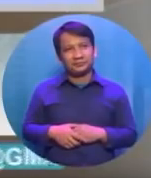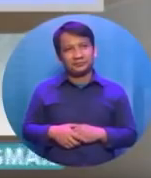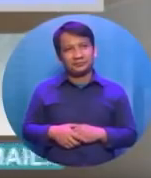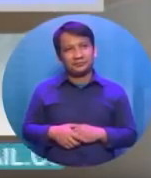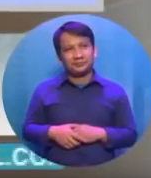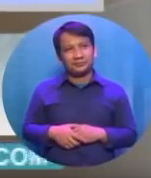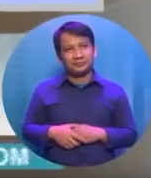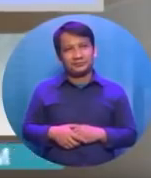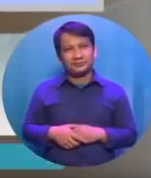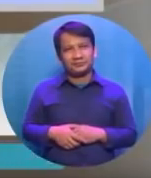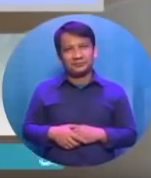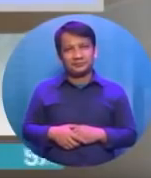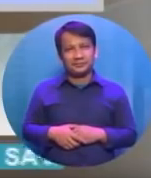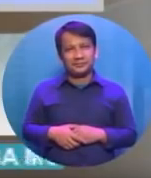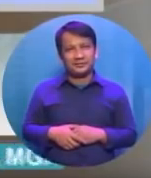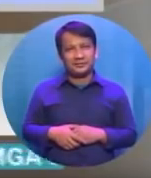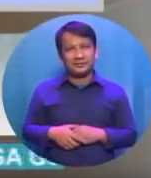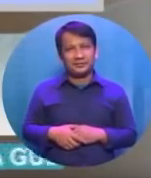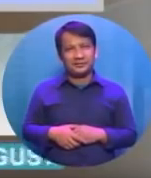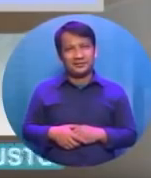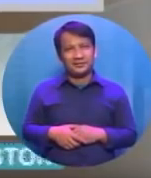Go! Oh!